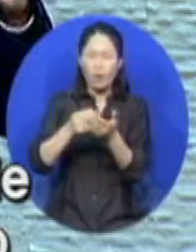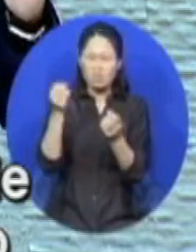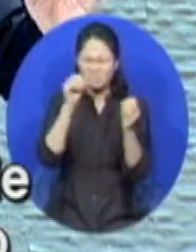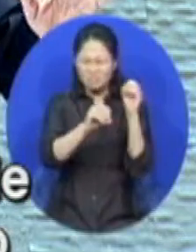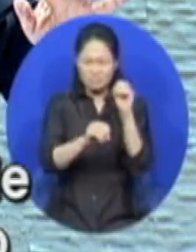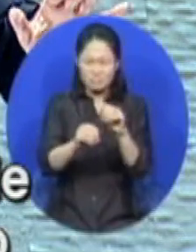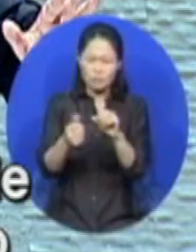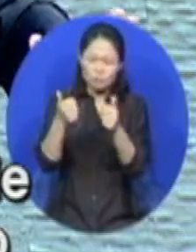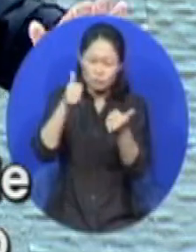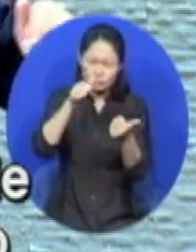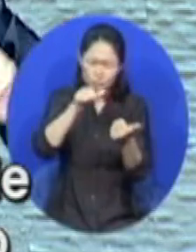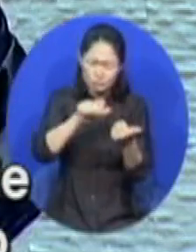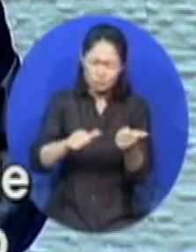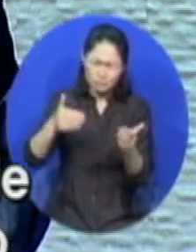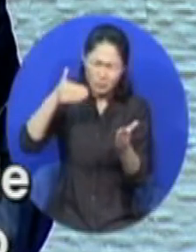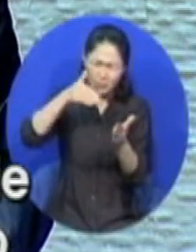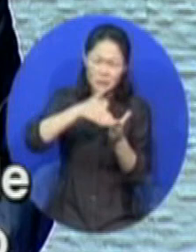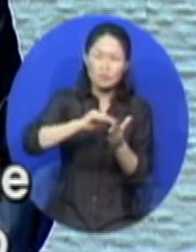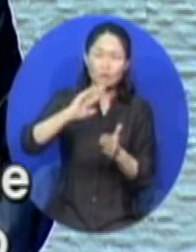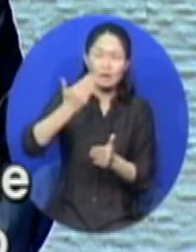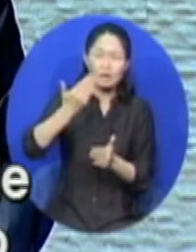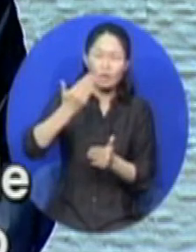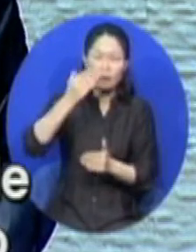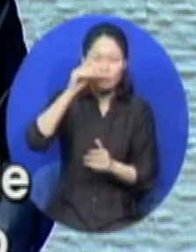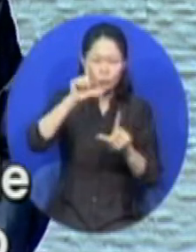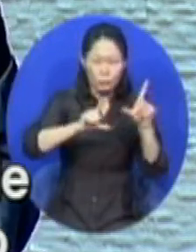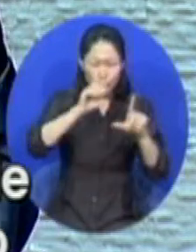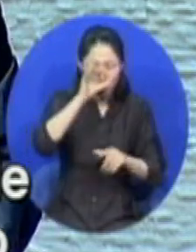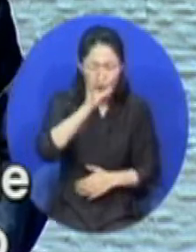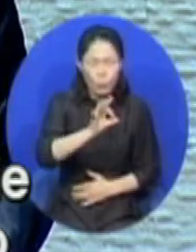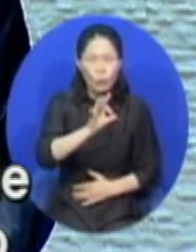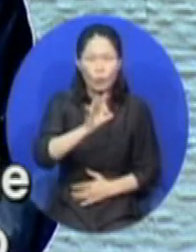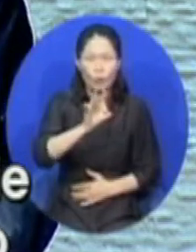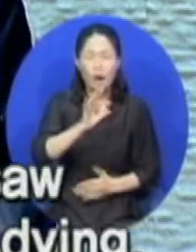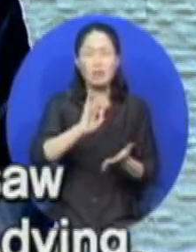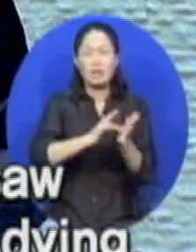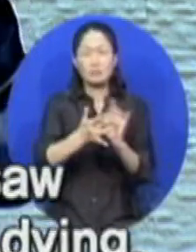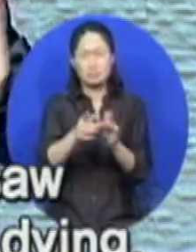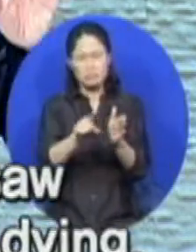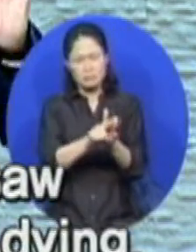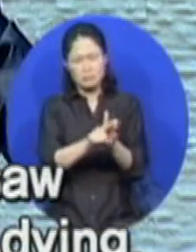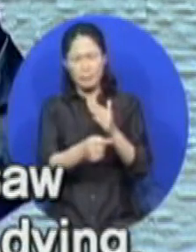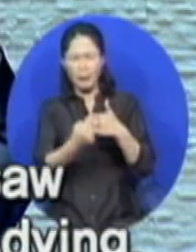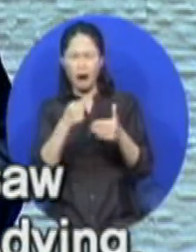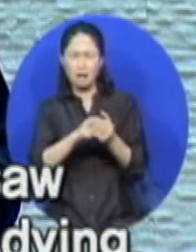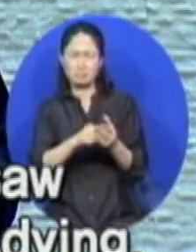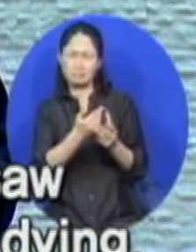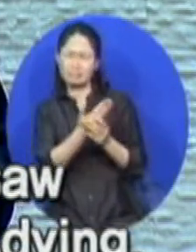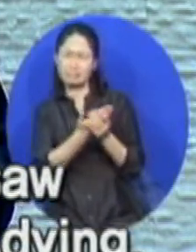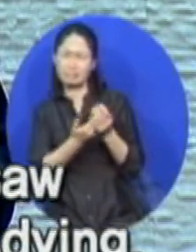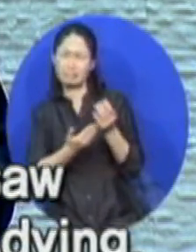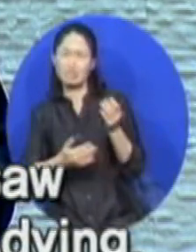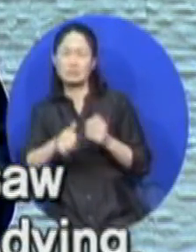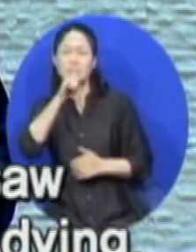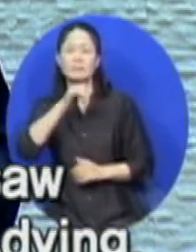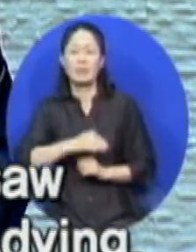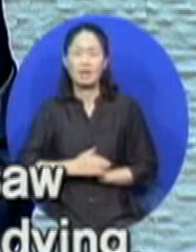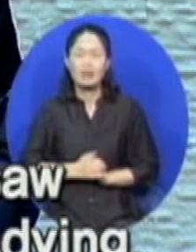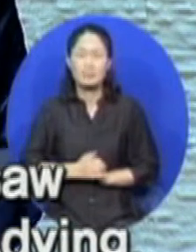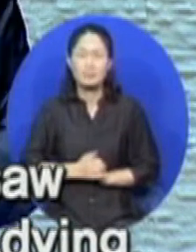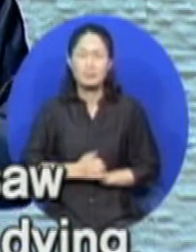죽도록 그렇게 되어진 걸 보고 예수 믿을 마음 다 없어질 수도 있잖아요